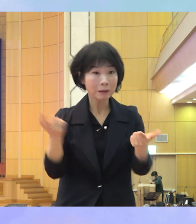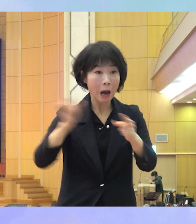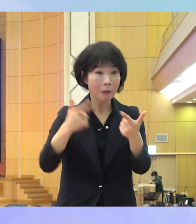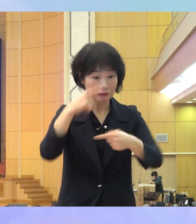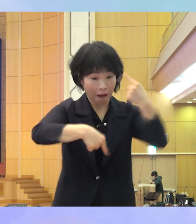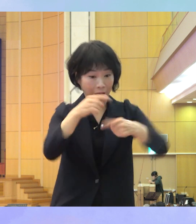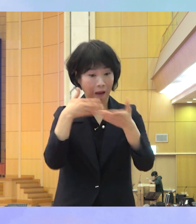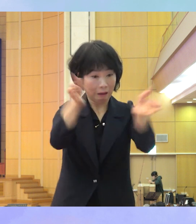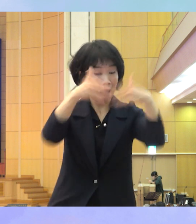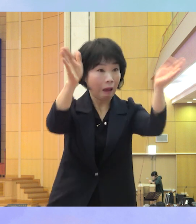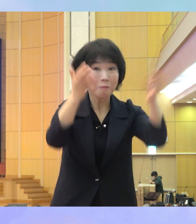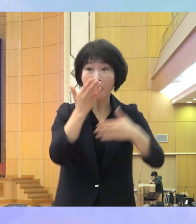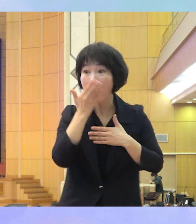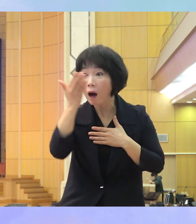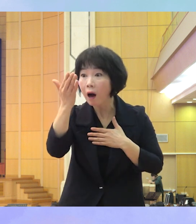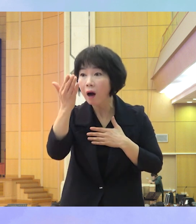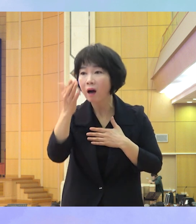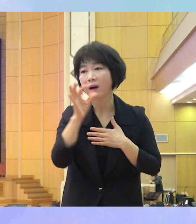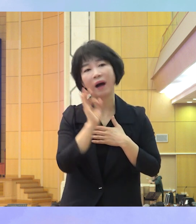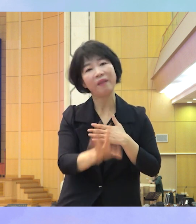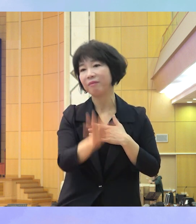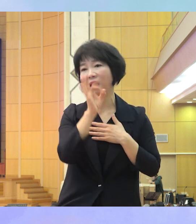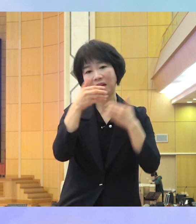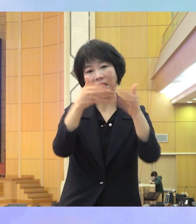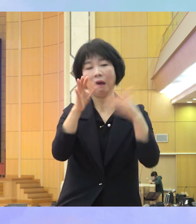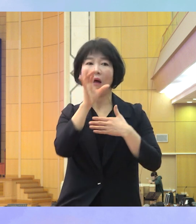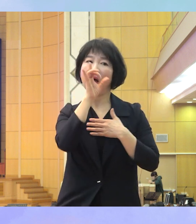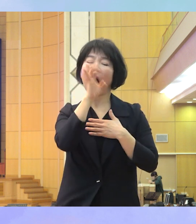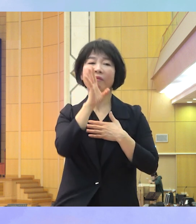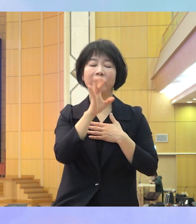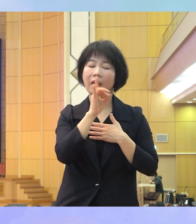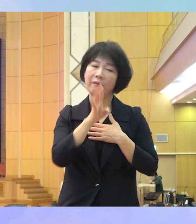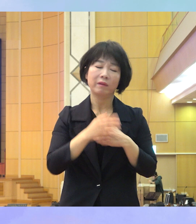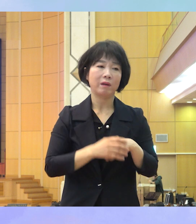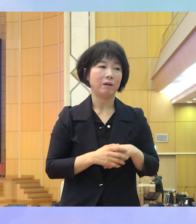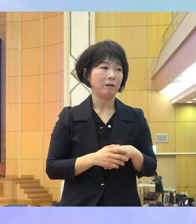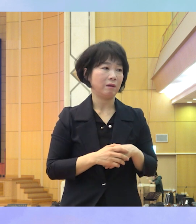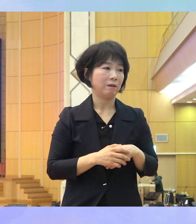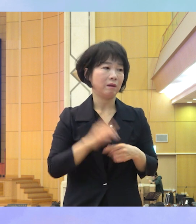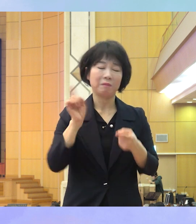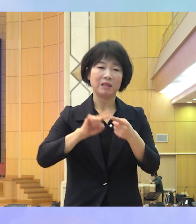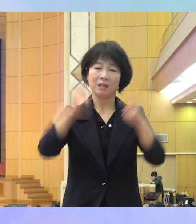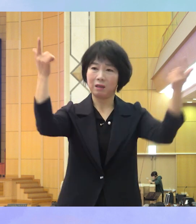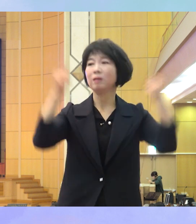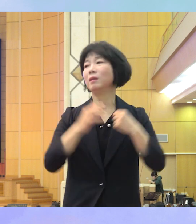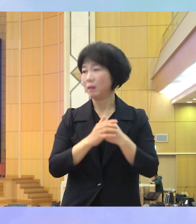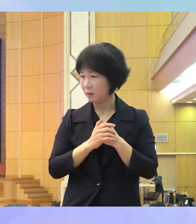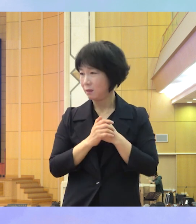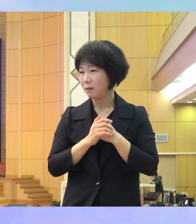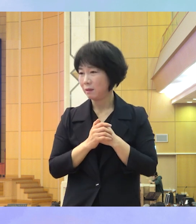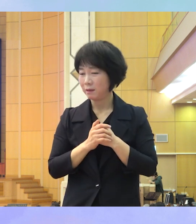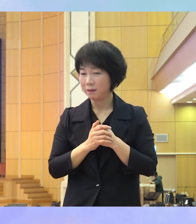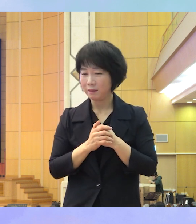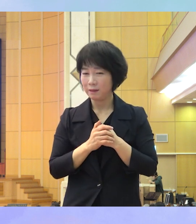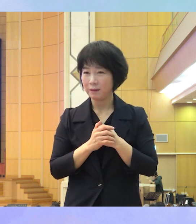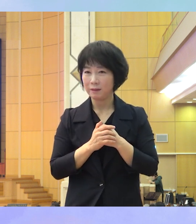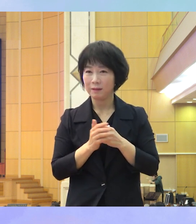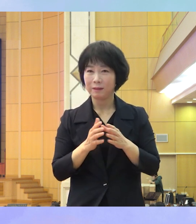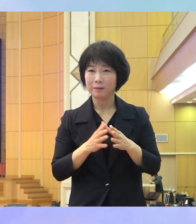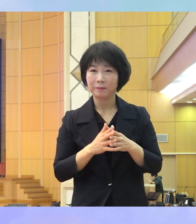맞으면 잘못된 말이 되는 거예요. 좋지 못한 말이 되는 거라니까. 예?